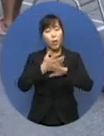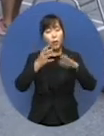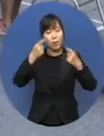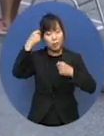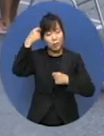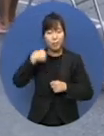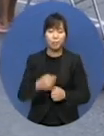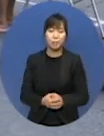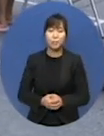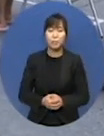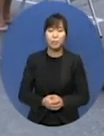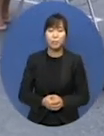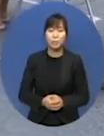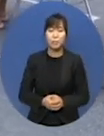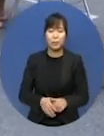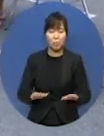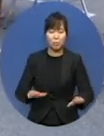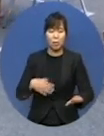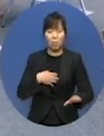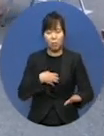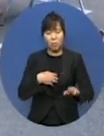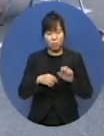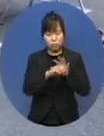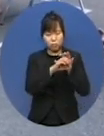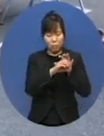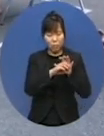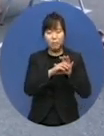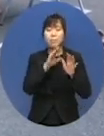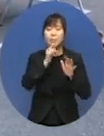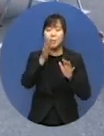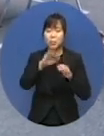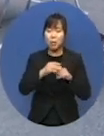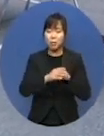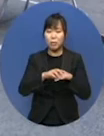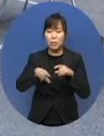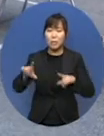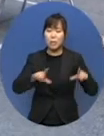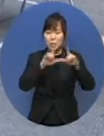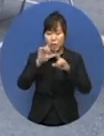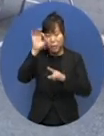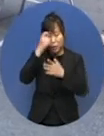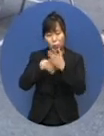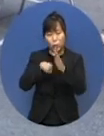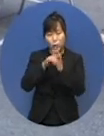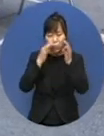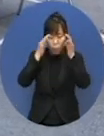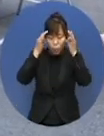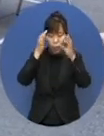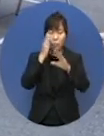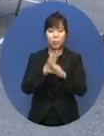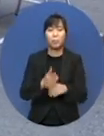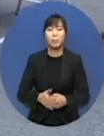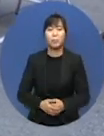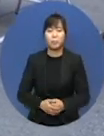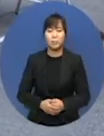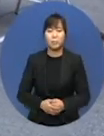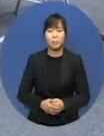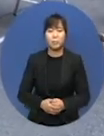있습니다. 아직도 위기의 코로나지만 점점 일상을 찾기 위해 노력하고 있는 뉴욕입니다.